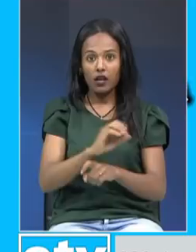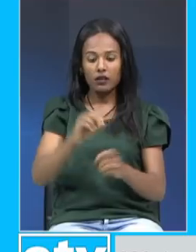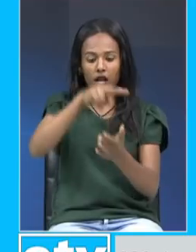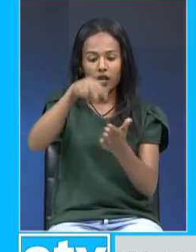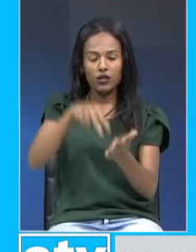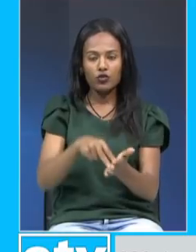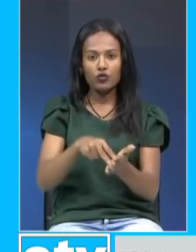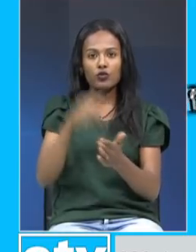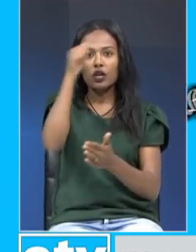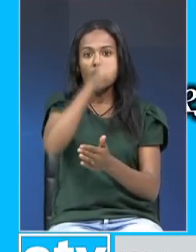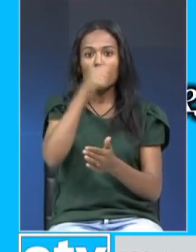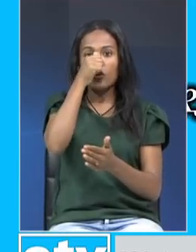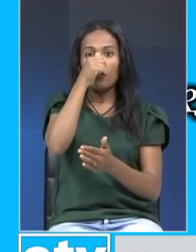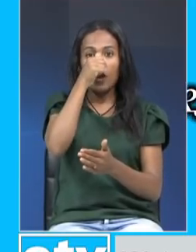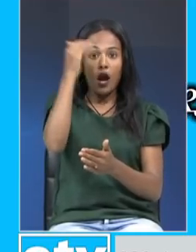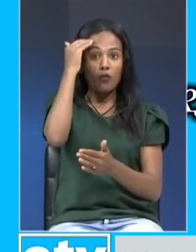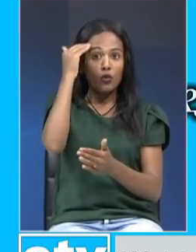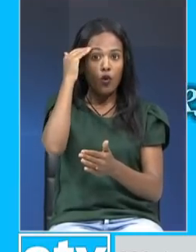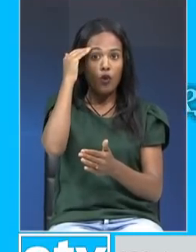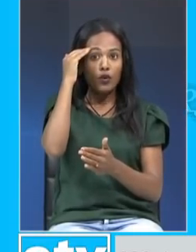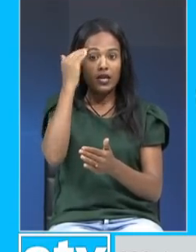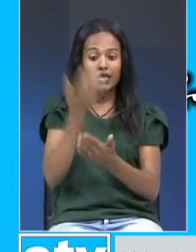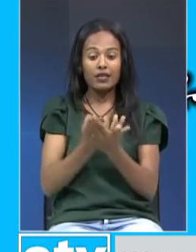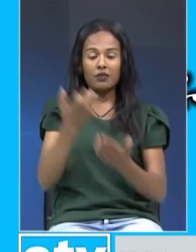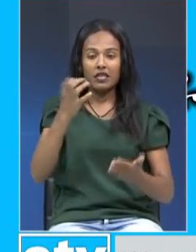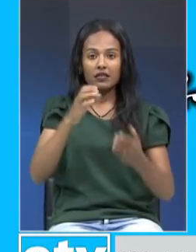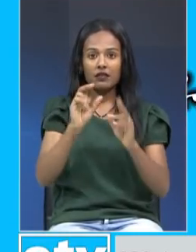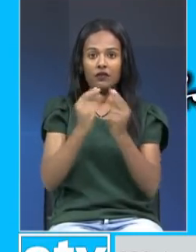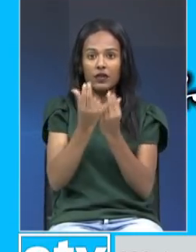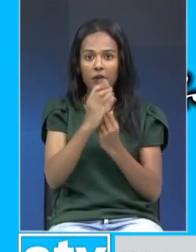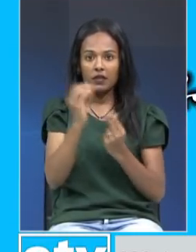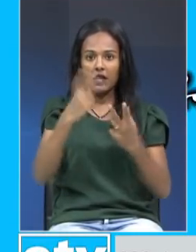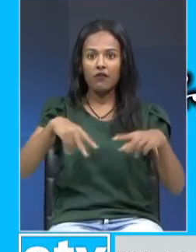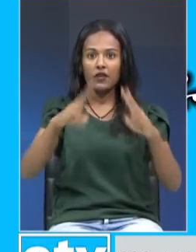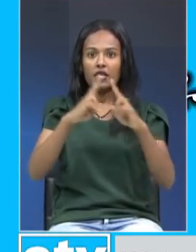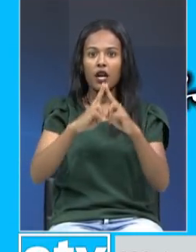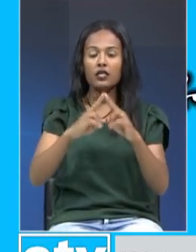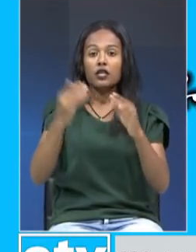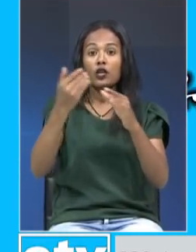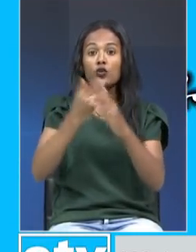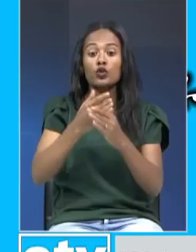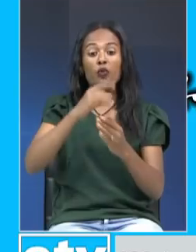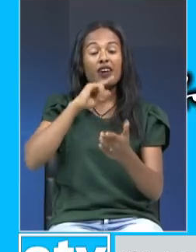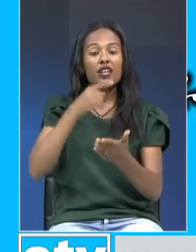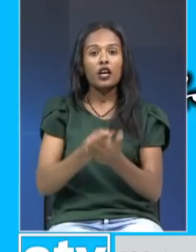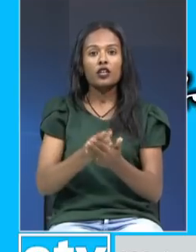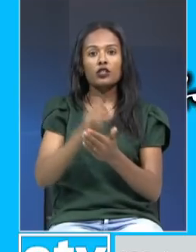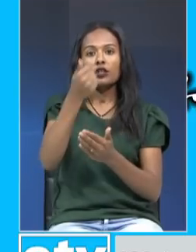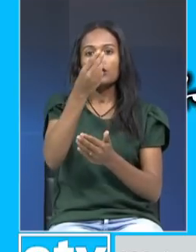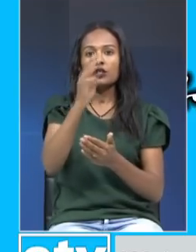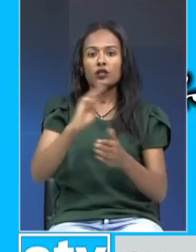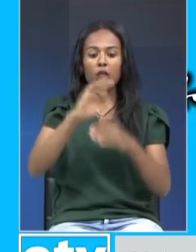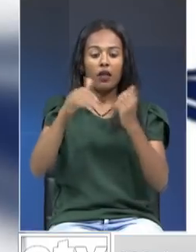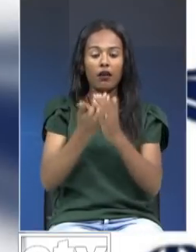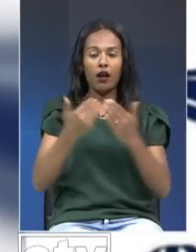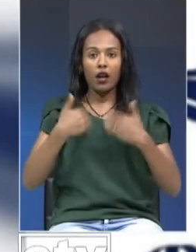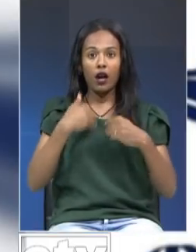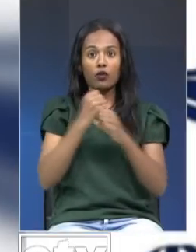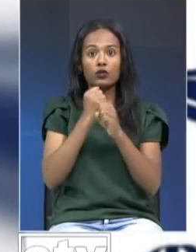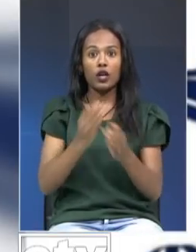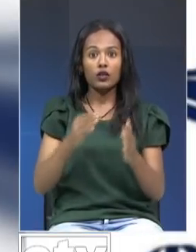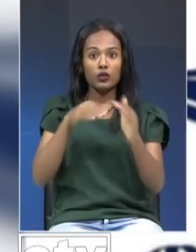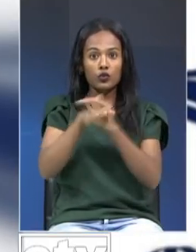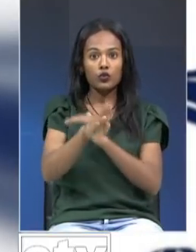ኢንስቲትዩት፣ የኢትዮጵያ አእምሯዊ ንብረት ጽህፈት ቤትና የፌዴራል ሰነዶች ማረጋገጫ ኤጀንሲ በአጠቃላይ ካሉት ሰራተኞች